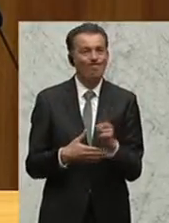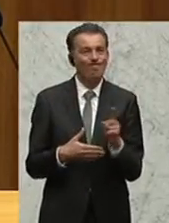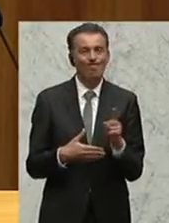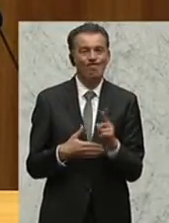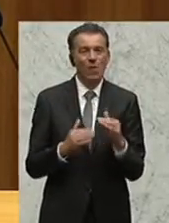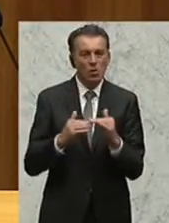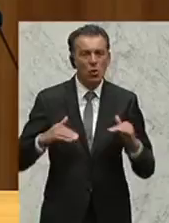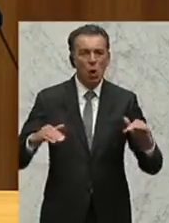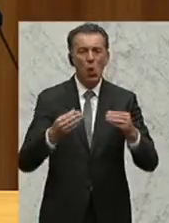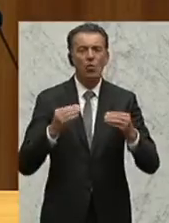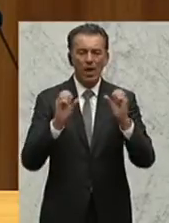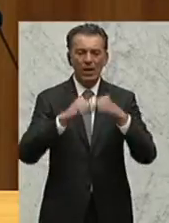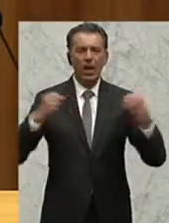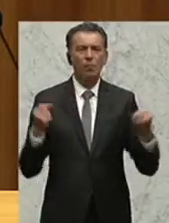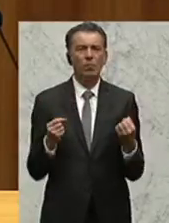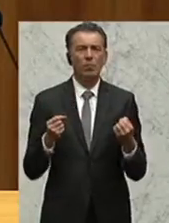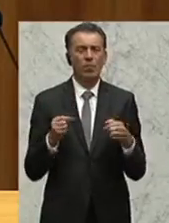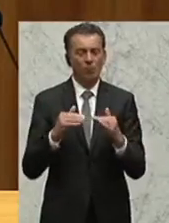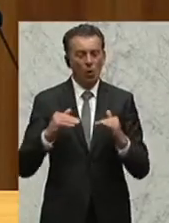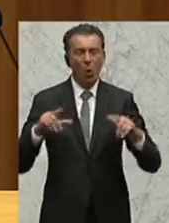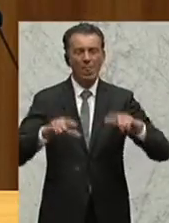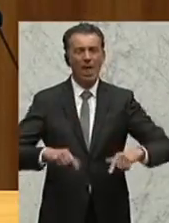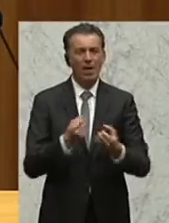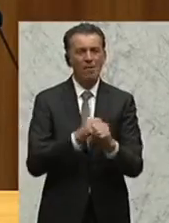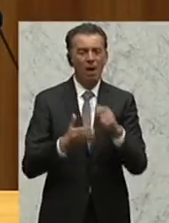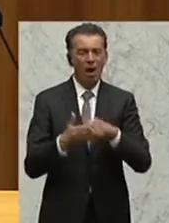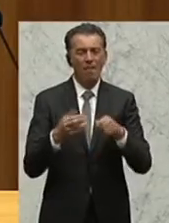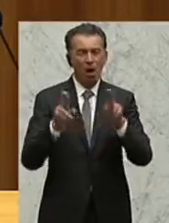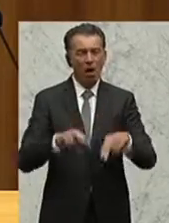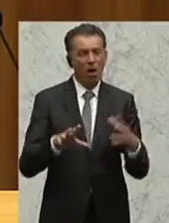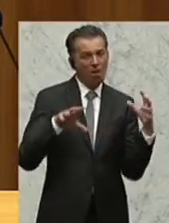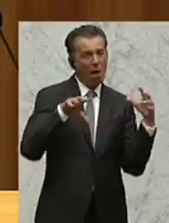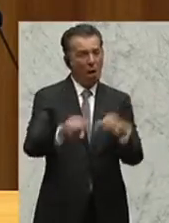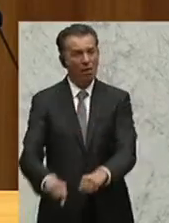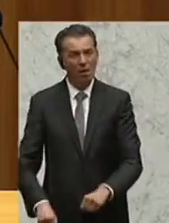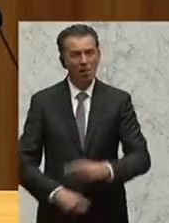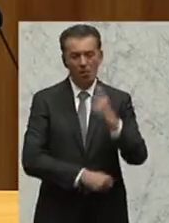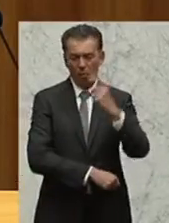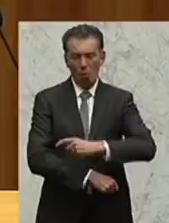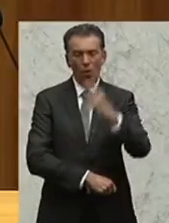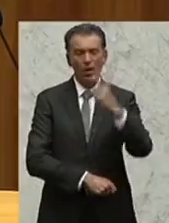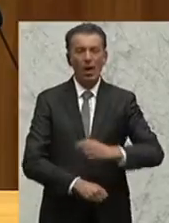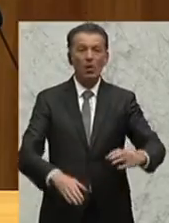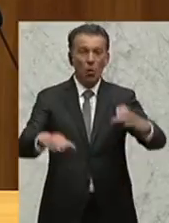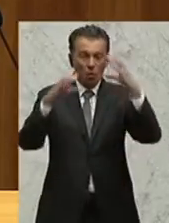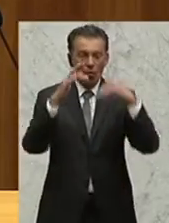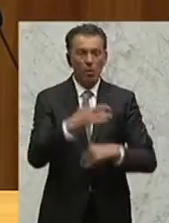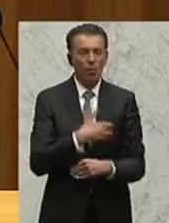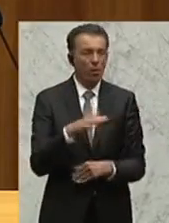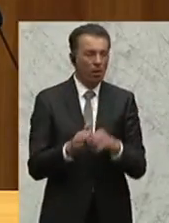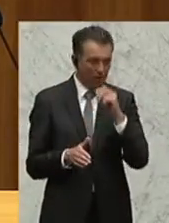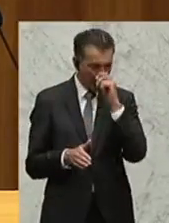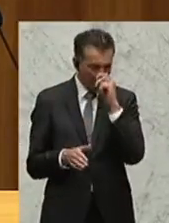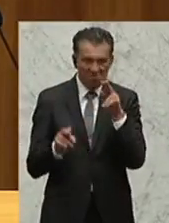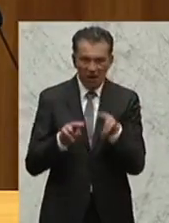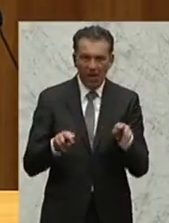die Grundwerte der Republik, die auf dem freien Wahlrecht aufbaut. Im Burgenland hat ein ÖVP-Bürgermeister in einem ähnlich